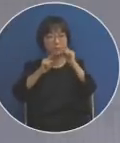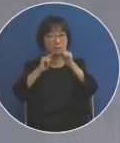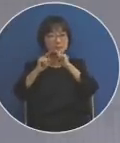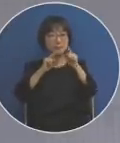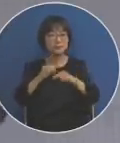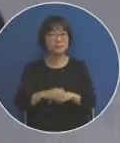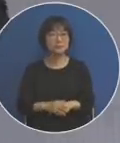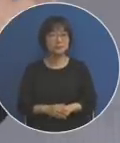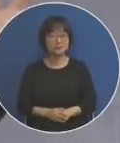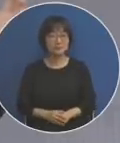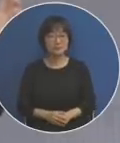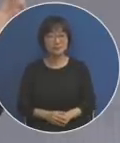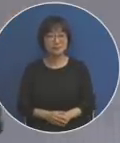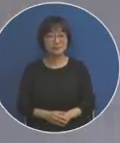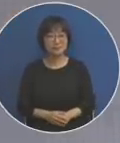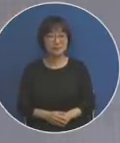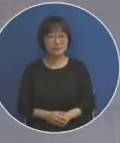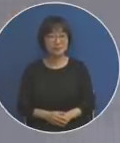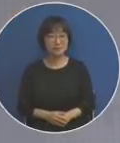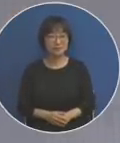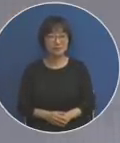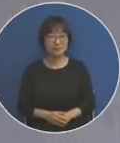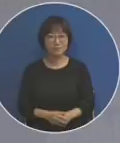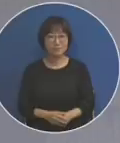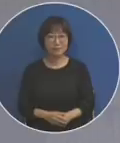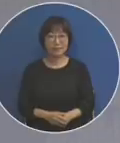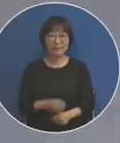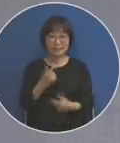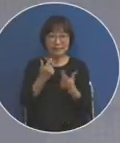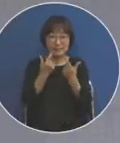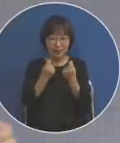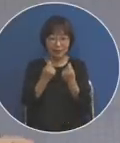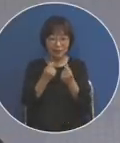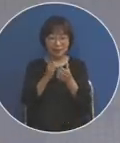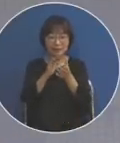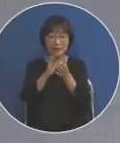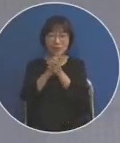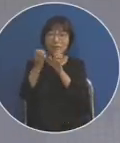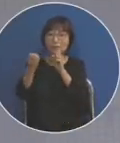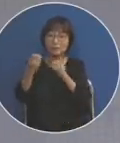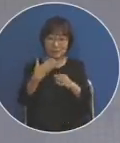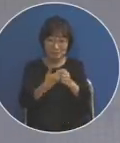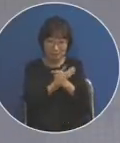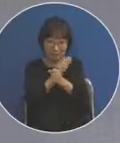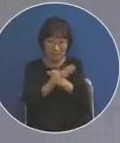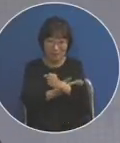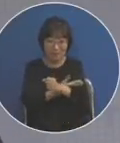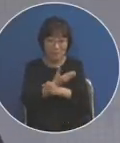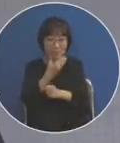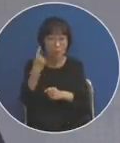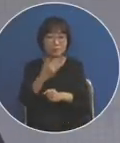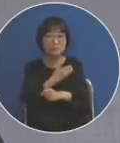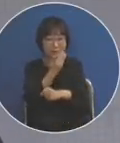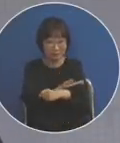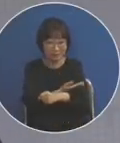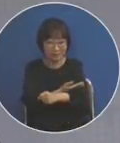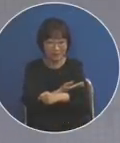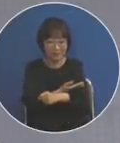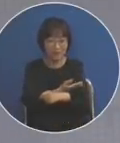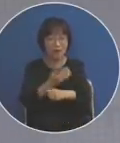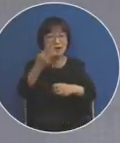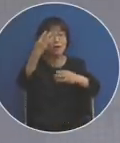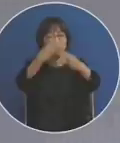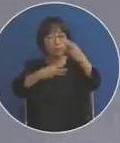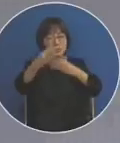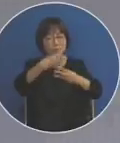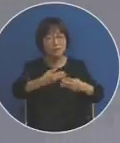이런 능력들을 모든 렘넌트들이 말씀에서 봐야 된다 그 말이에요. And so this power, the remnants all throughout the world needs to experience this. 그